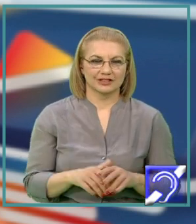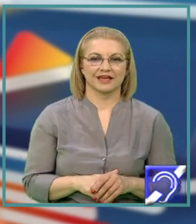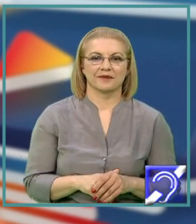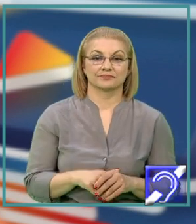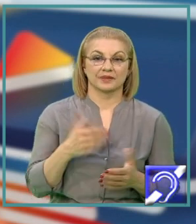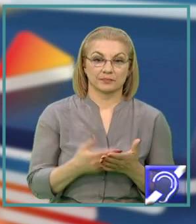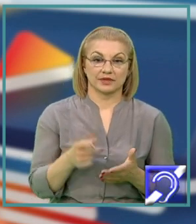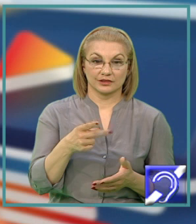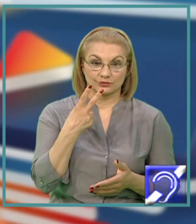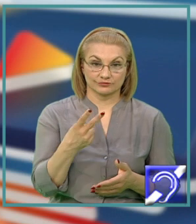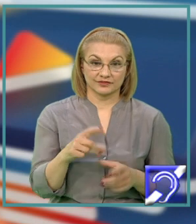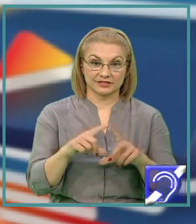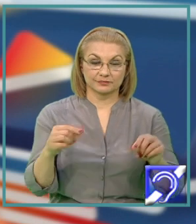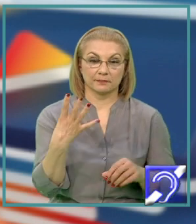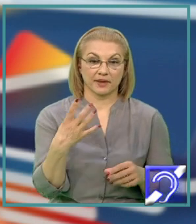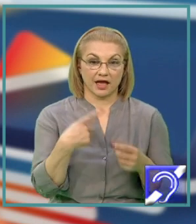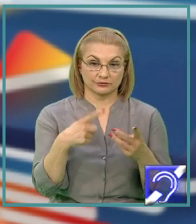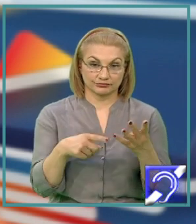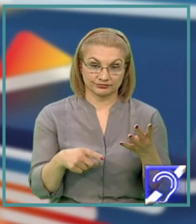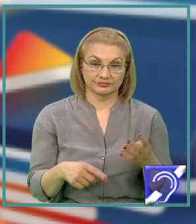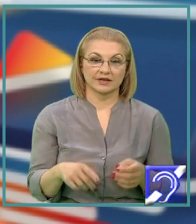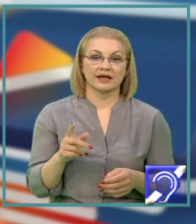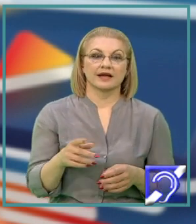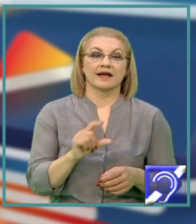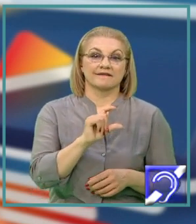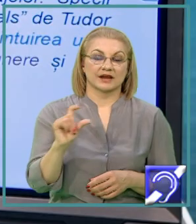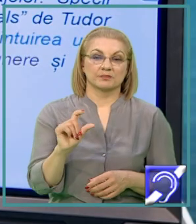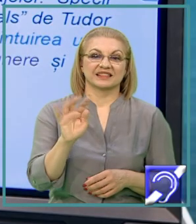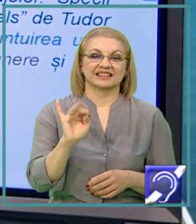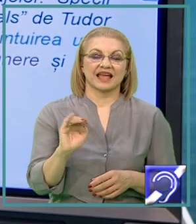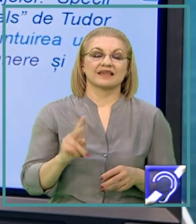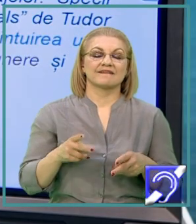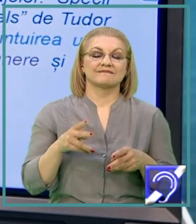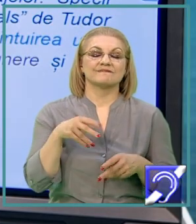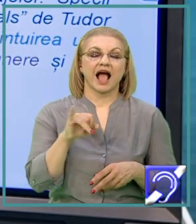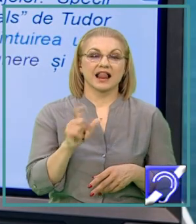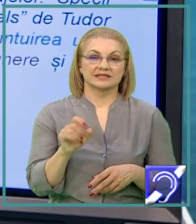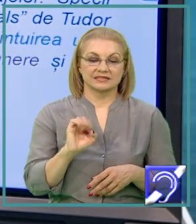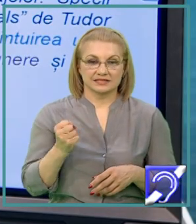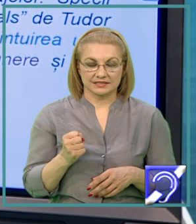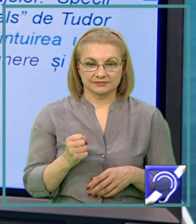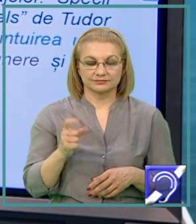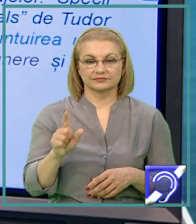trebuie să evidențiem patru trăsături ale lui. Fragmentul Titanic Vals de Tudor Mușatescu aparține genului